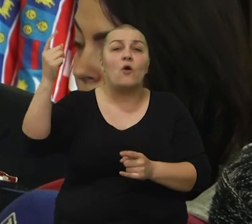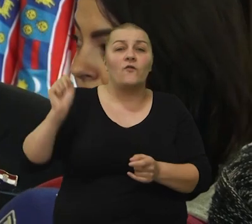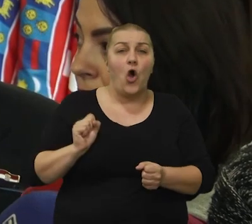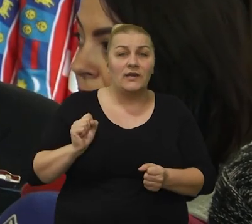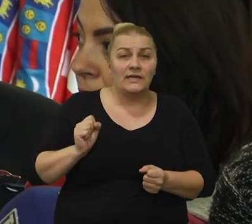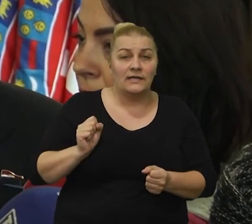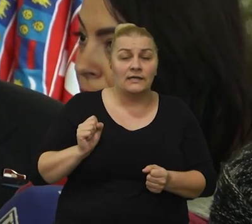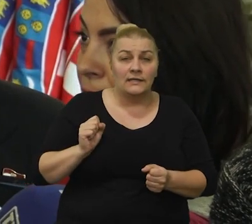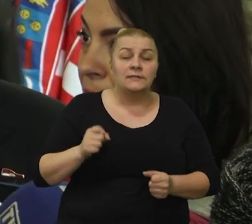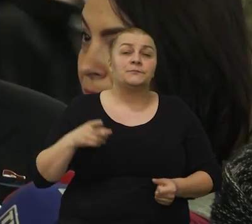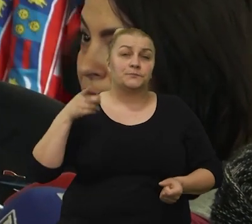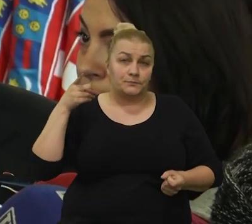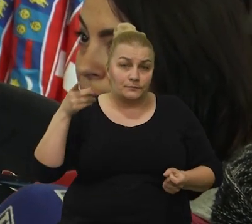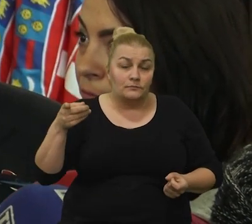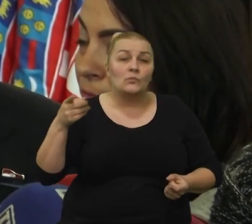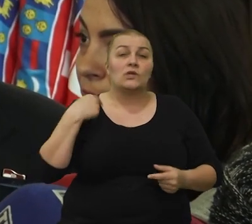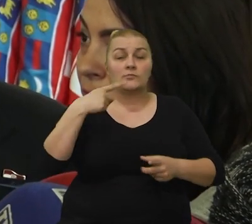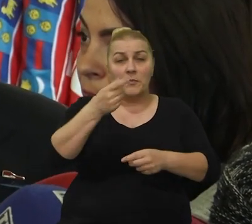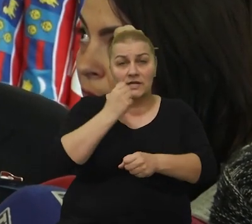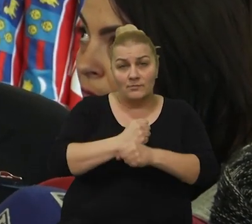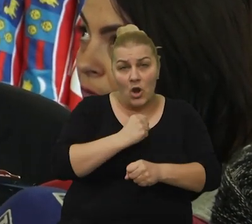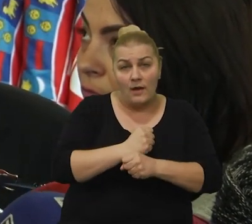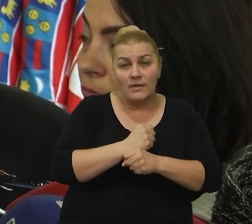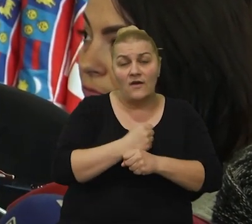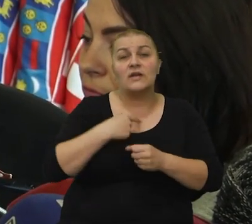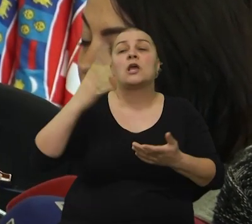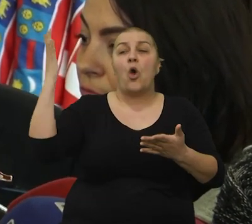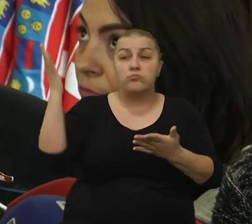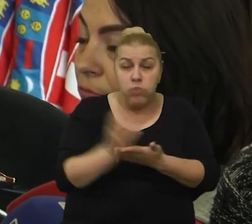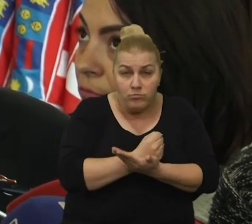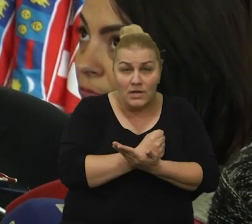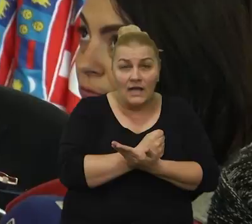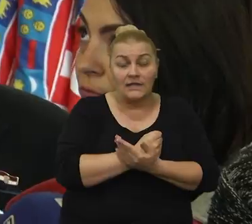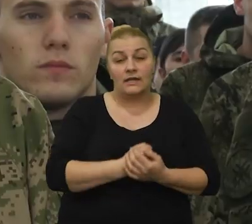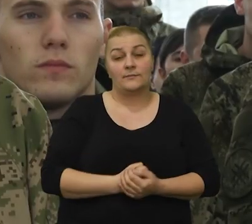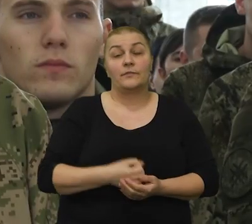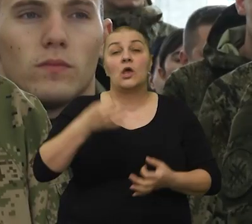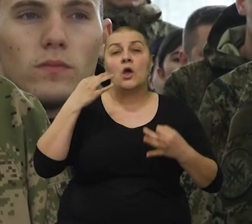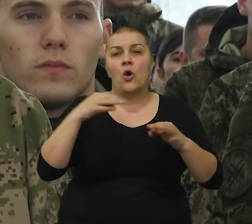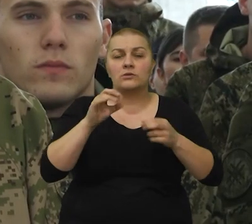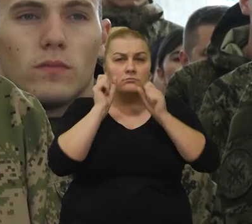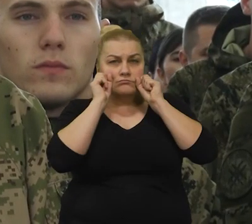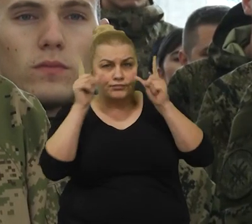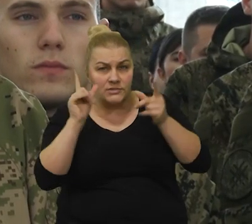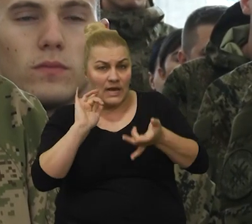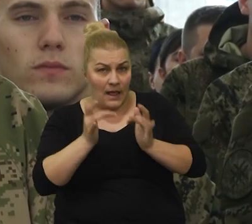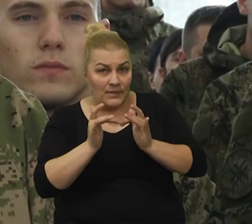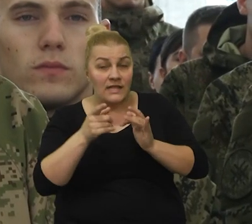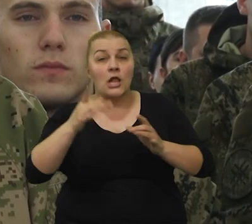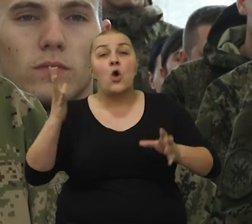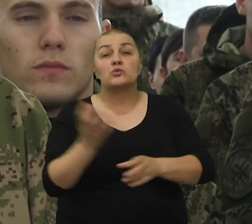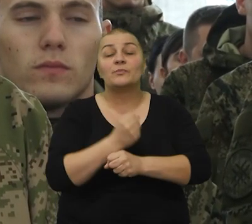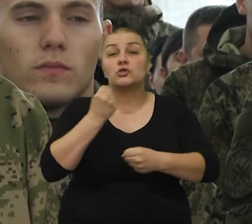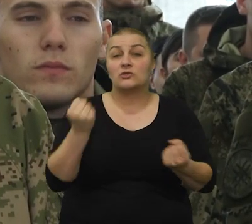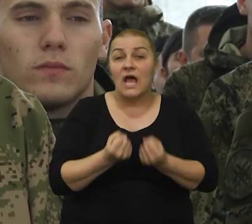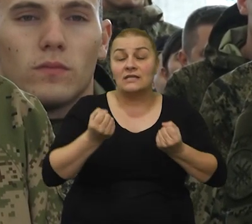nije ostao vojnik. Prema tome, to smo učinili i pobijedili smo. Osim što je iznenadila neprijatelja, uspješnost